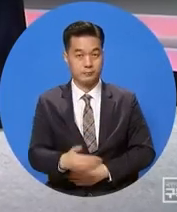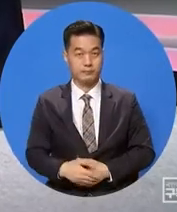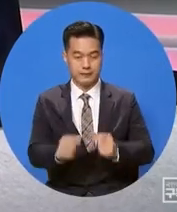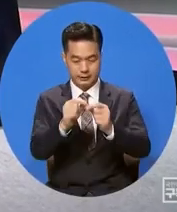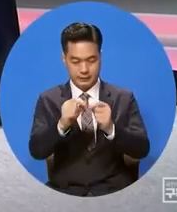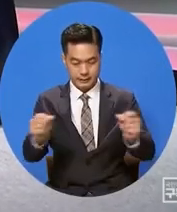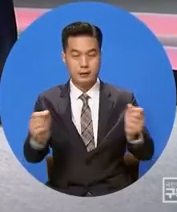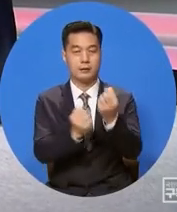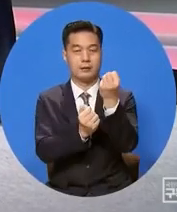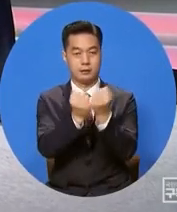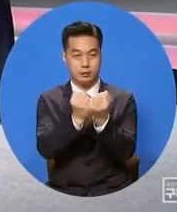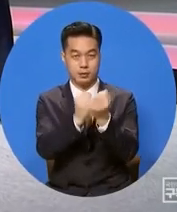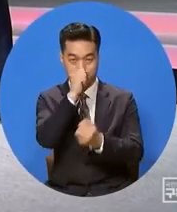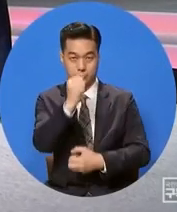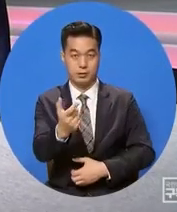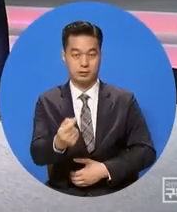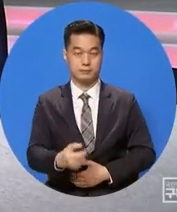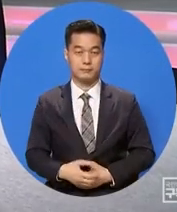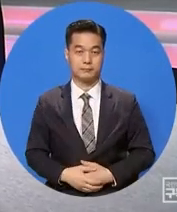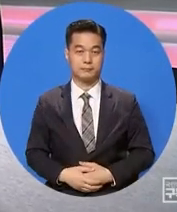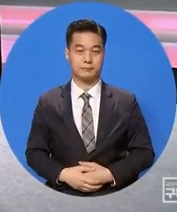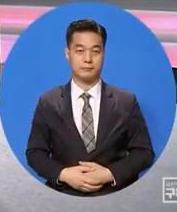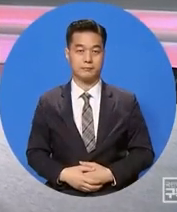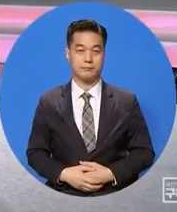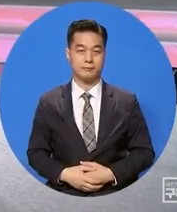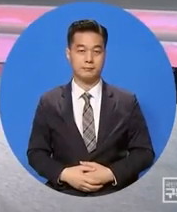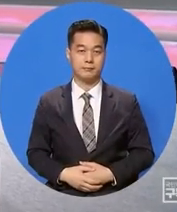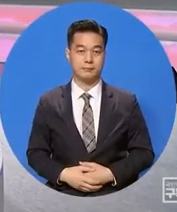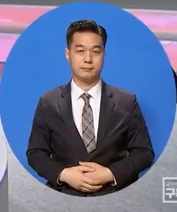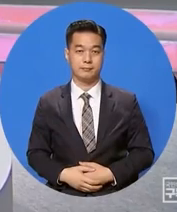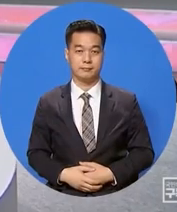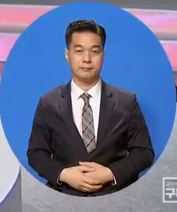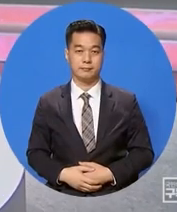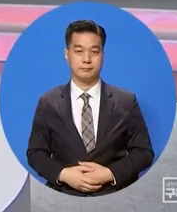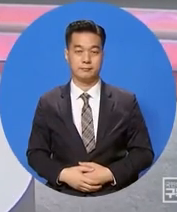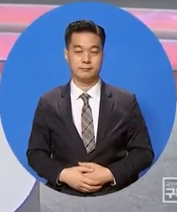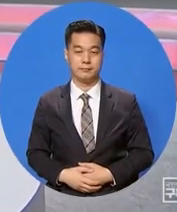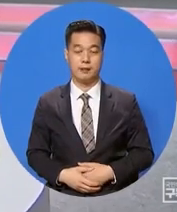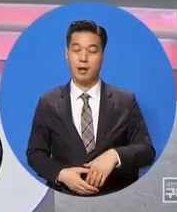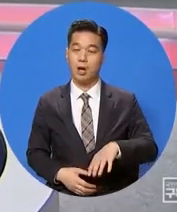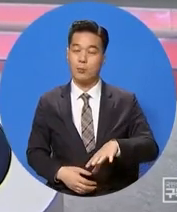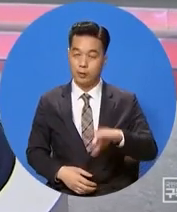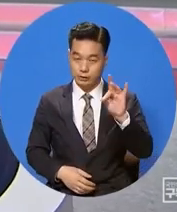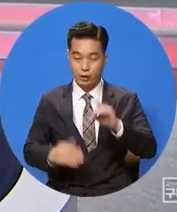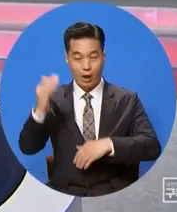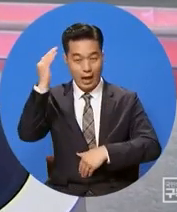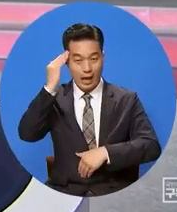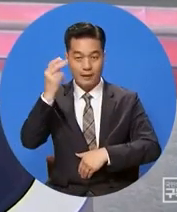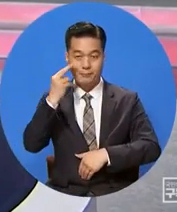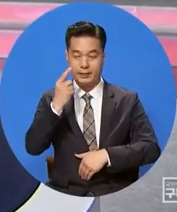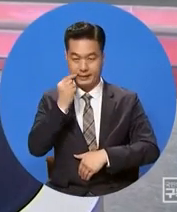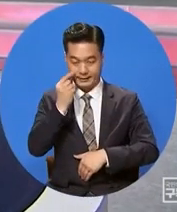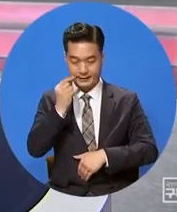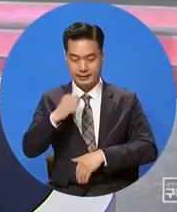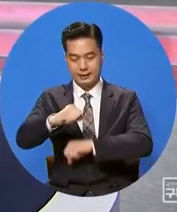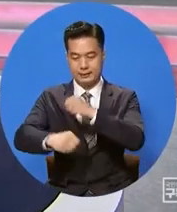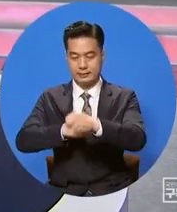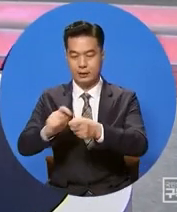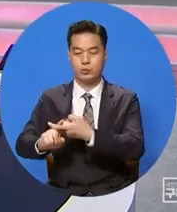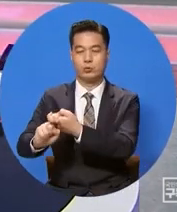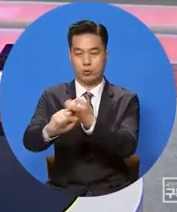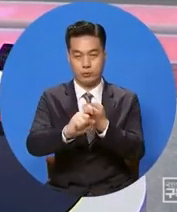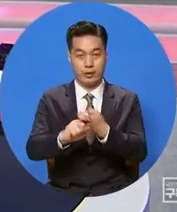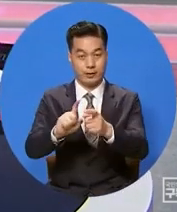길게 설명하셔도 좋습니다. 네. 그래요? 네. 우선 한미일 자유동맹을 강화해야 되겠죠?